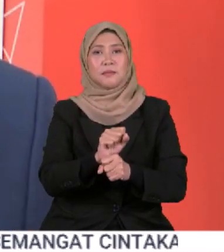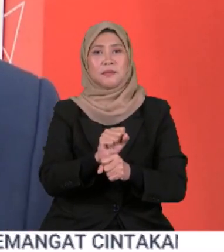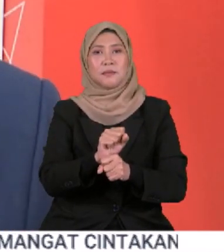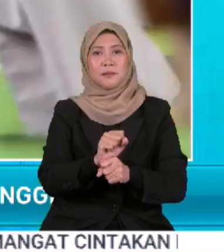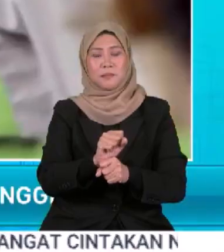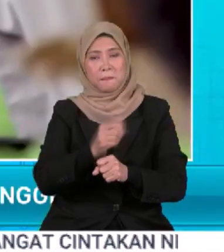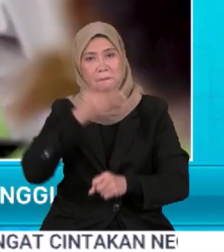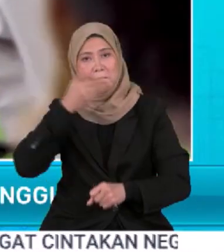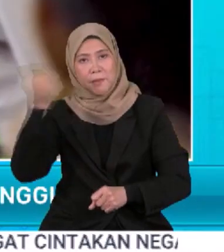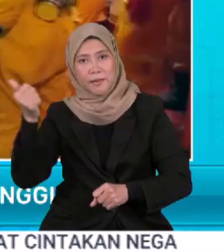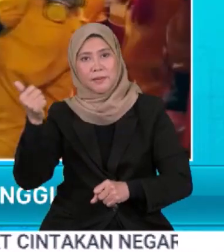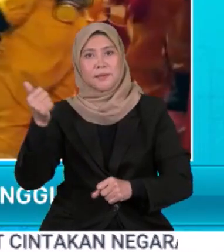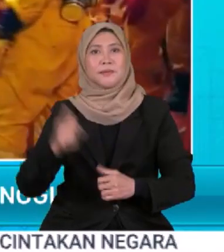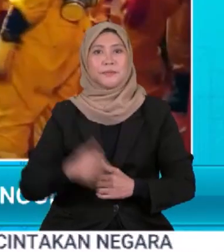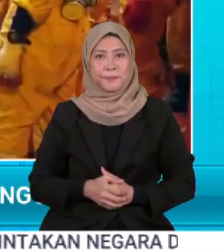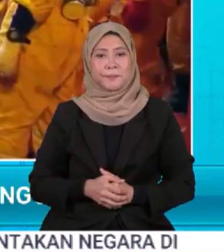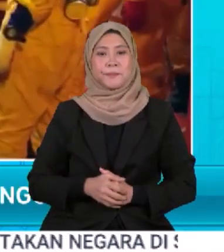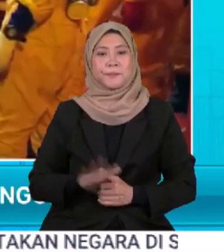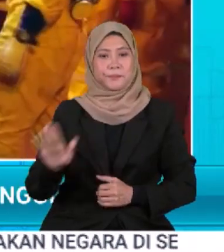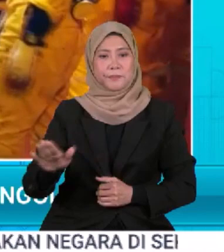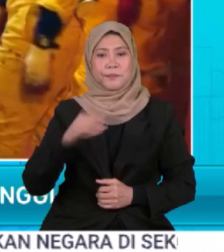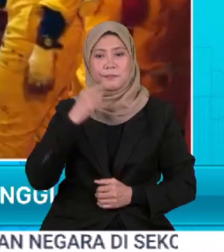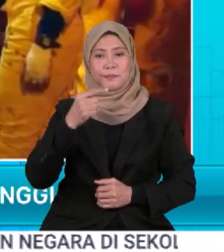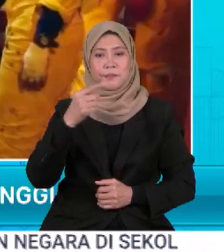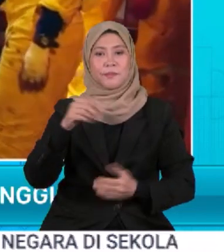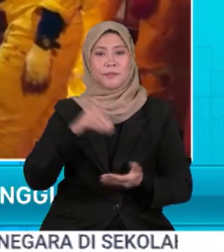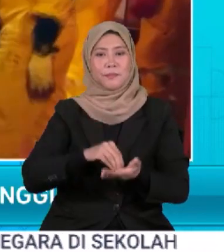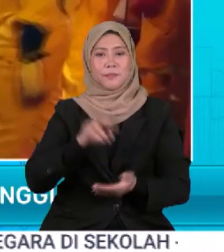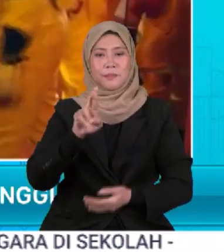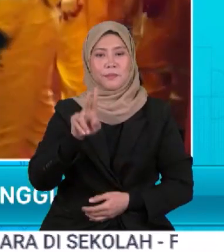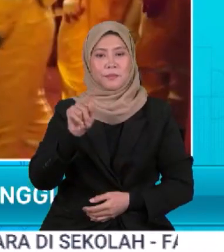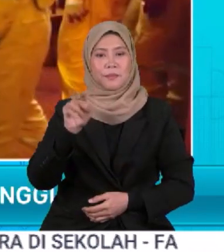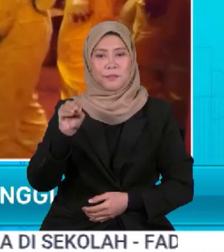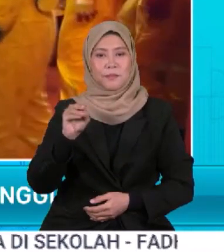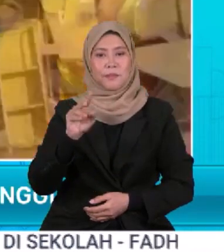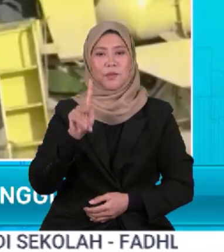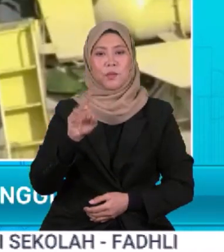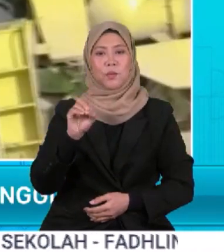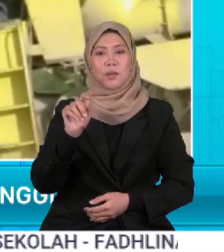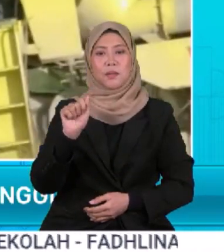kadang-kadang lebih baik. Beliau berkata demikian di Angkasa Puri, Kota Media.